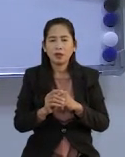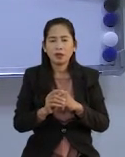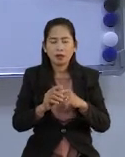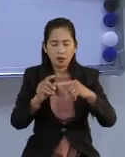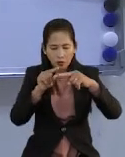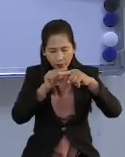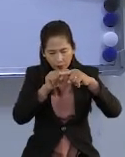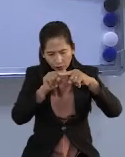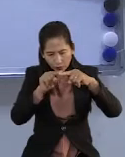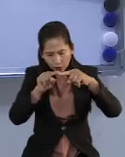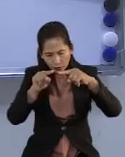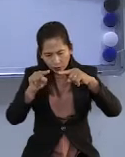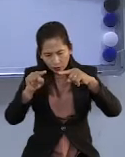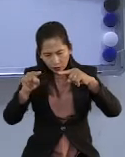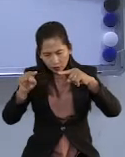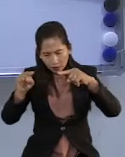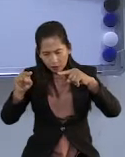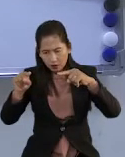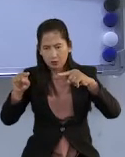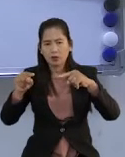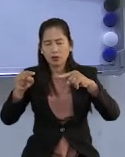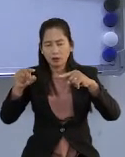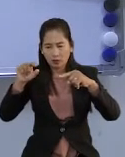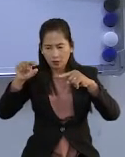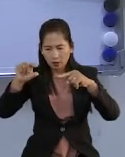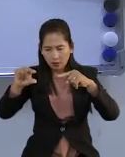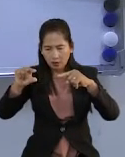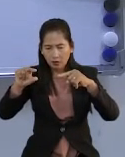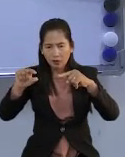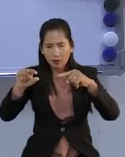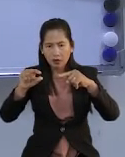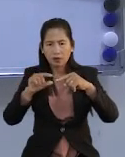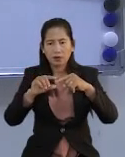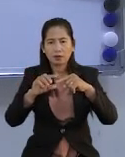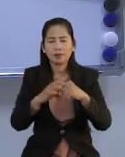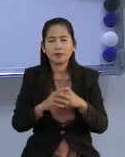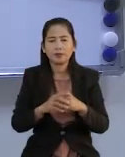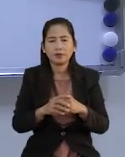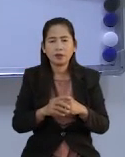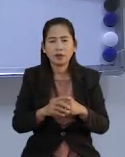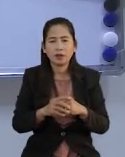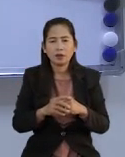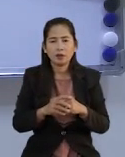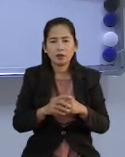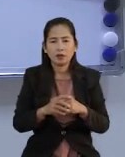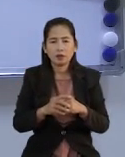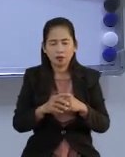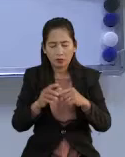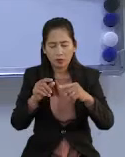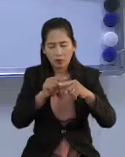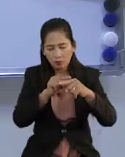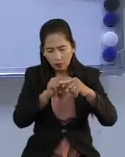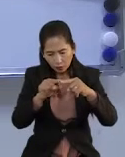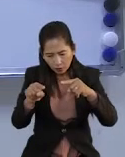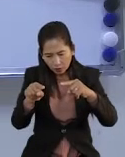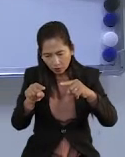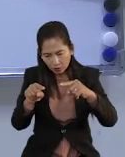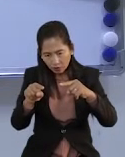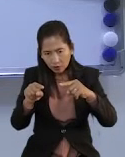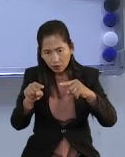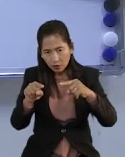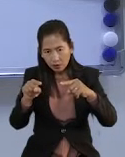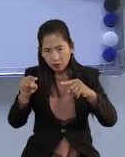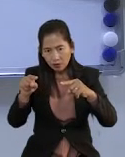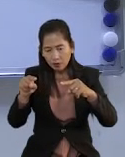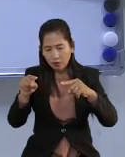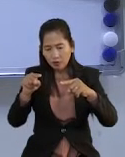อาปัตตานั่นคือเนื้อจอมกระดาษแต่ก็กลมเอาเคลียร์เคลียร์คลังได้มันแมนปัตตานั่นจังให้cô nạ sinh nhà xe